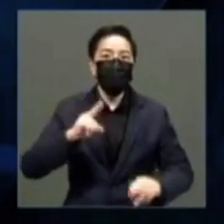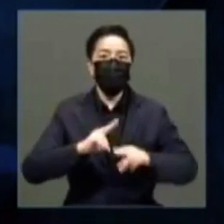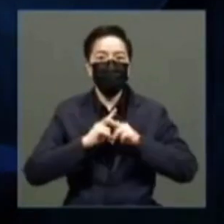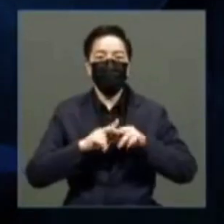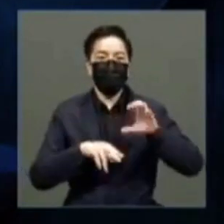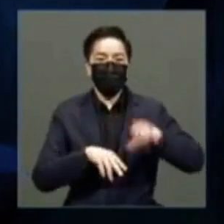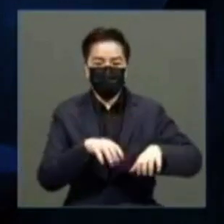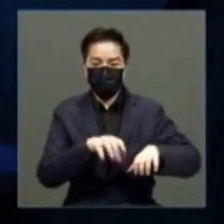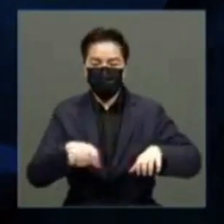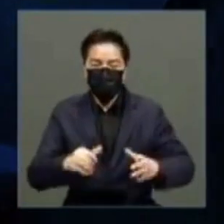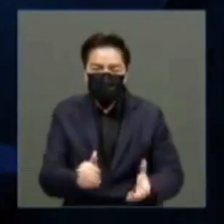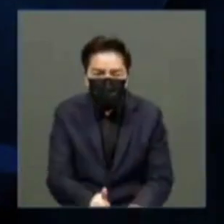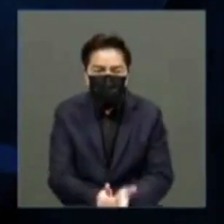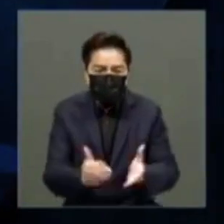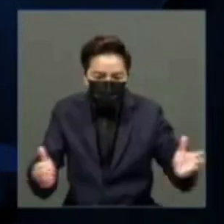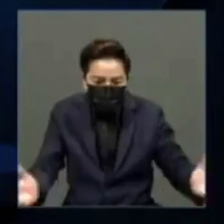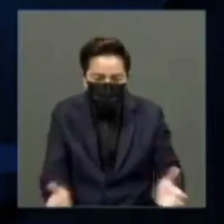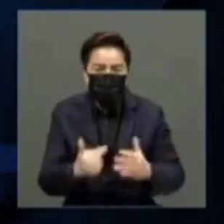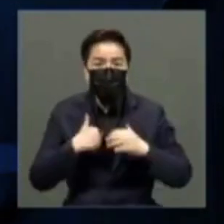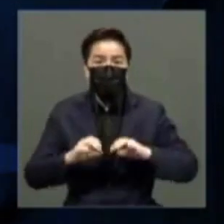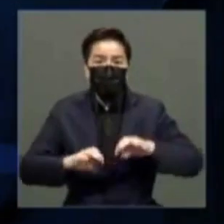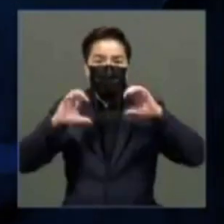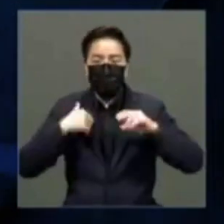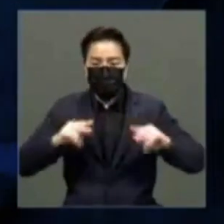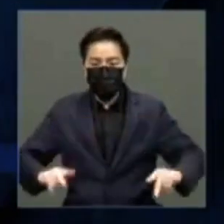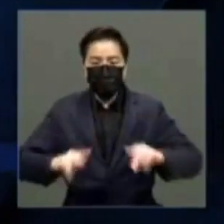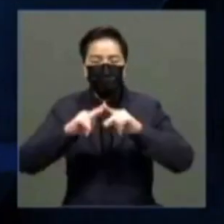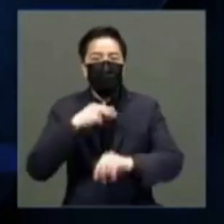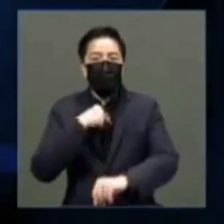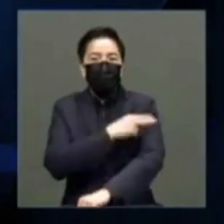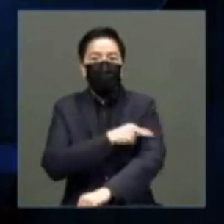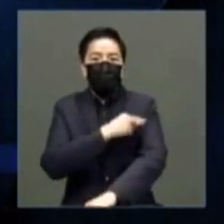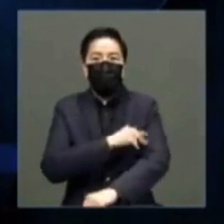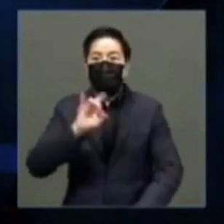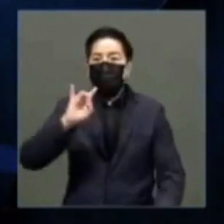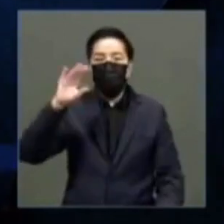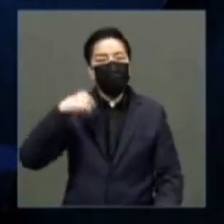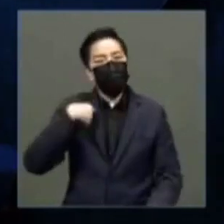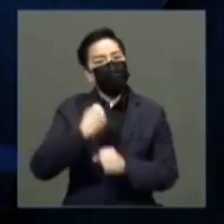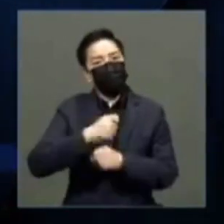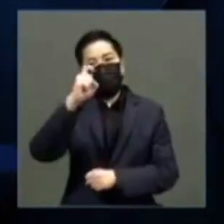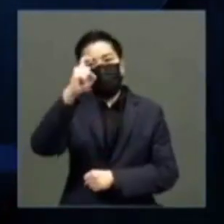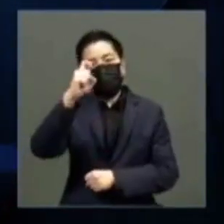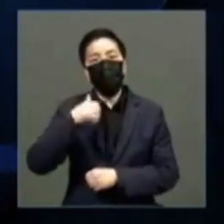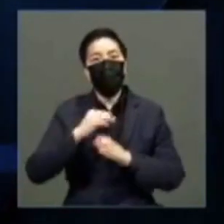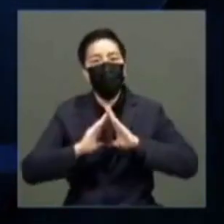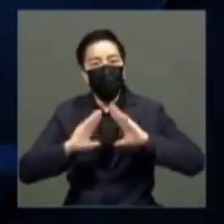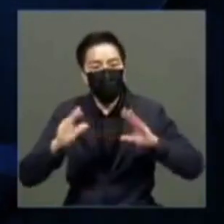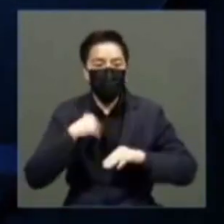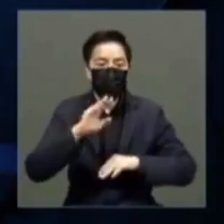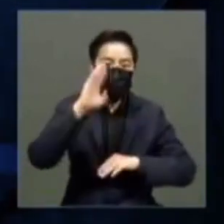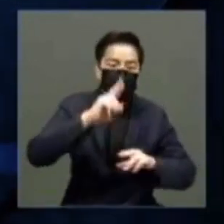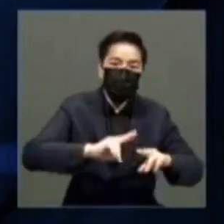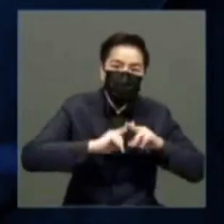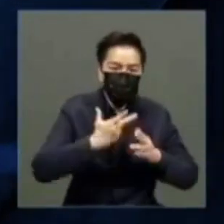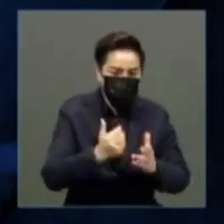ยงานพยายามช่วยกันรณรงค์คือภาครัฐหรือกระทรวงสาธารณสุขลำพังคงทำไม่ได้นะคะมีการพยายามที่จะรณรง